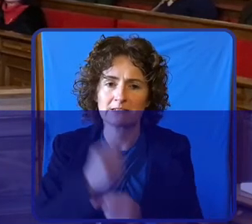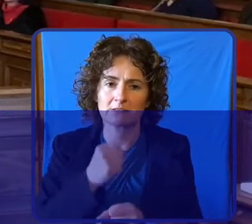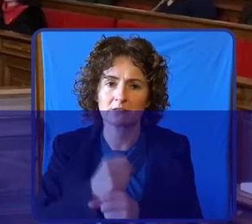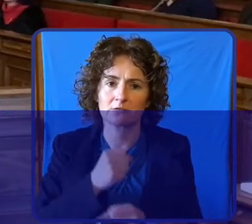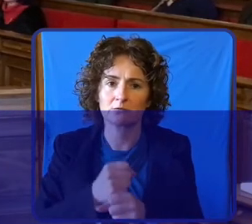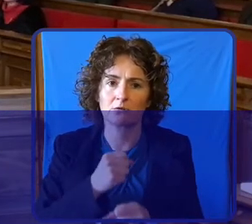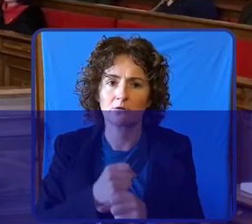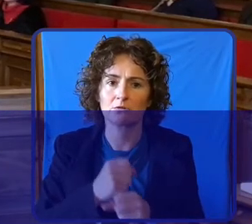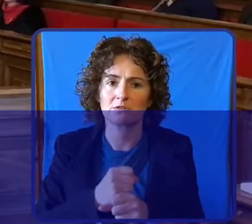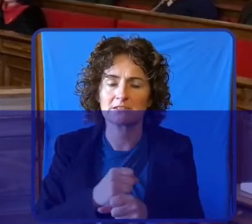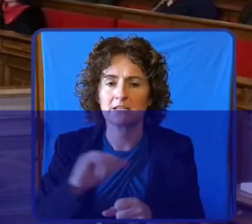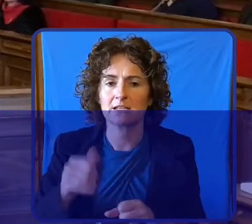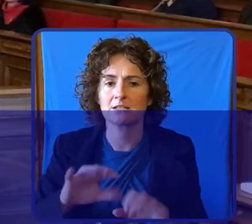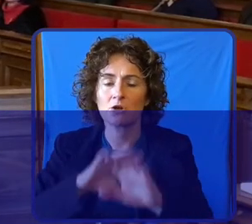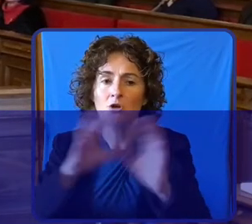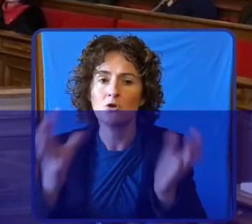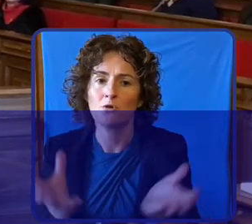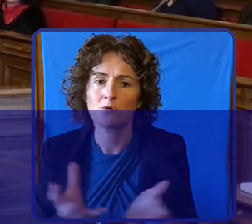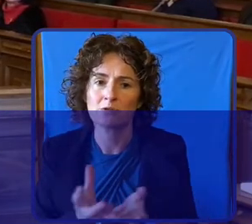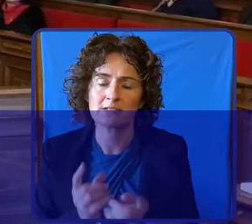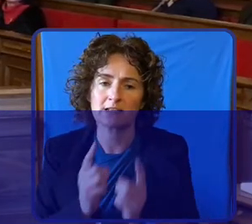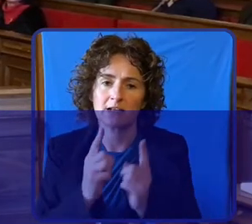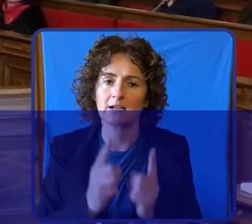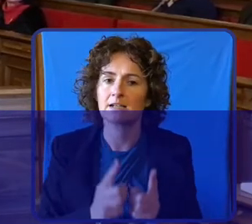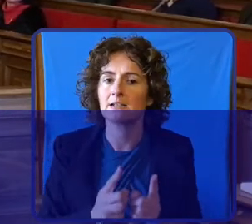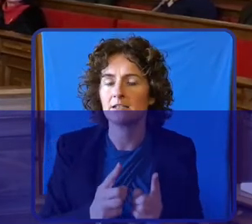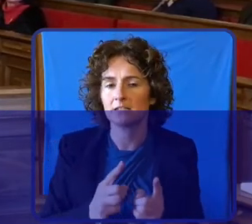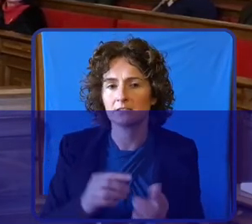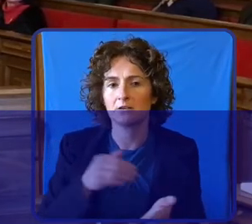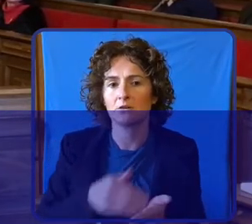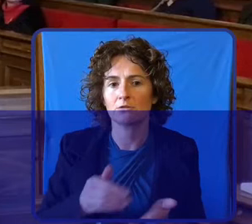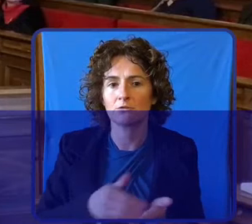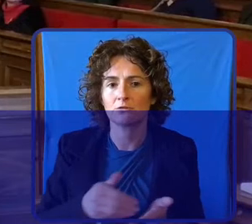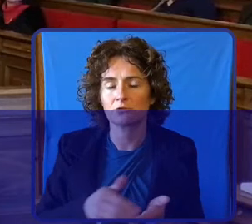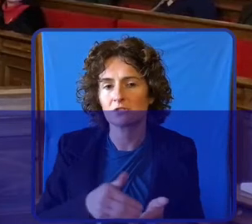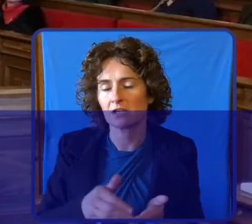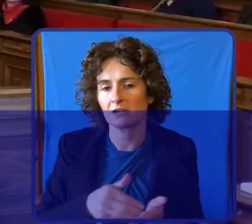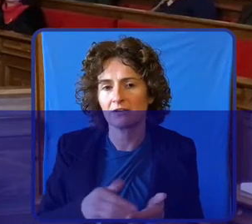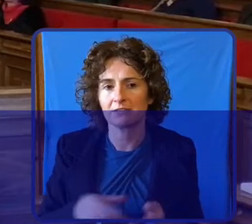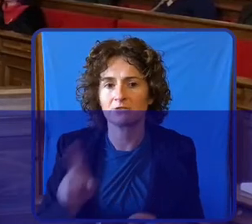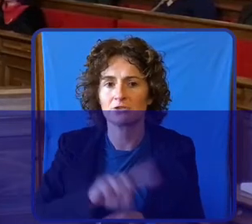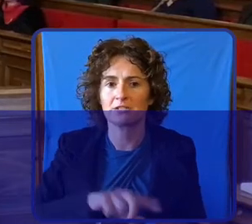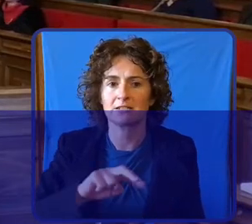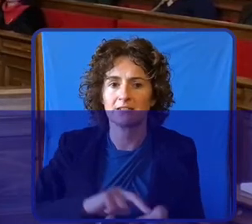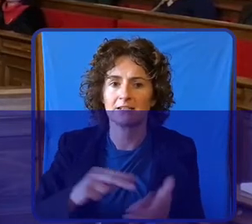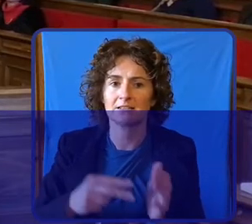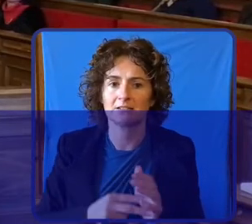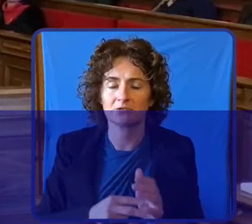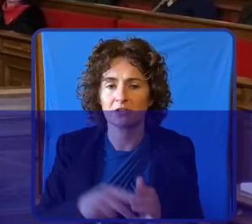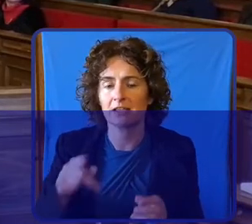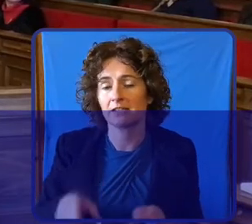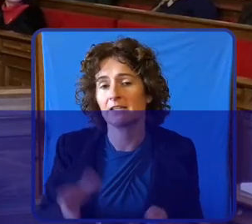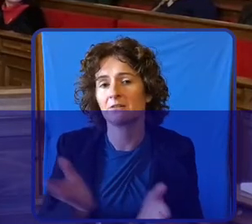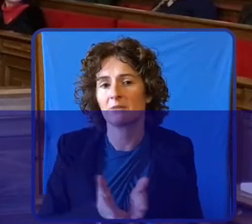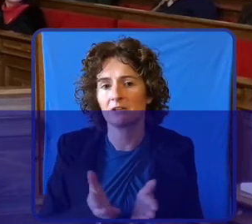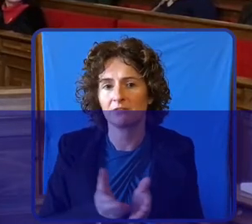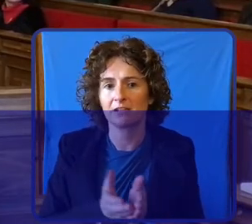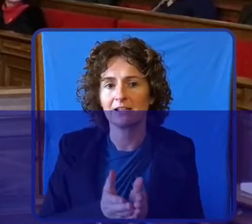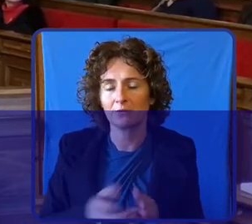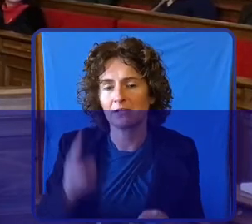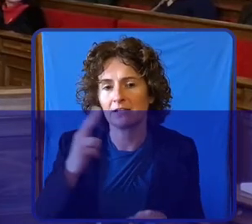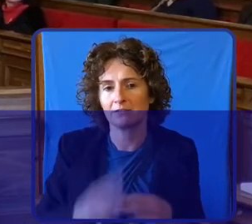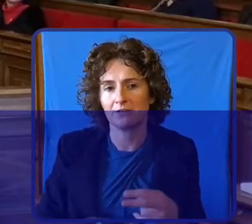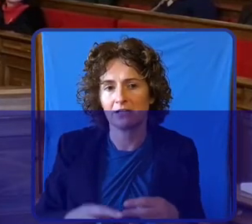és összeállítja a költségvetési rendelet tervezetét. Ennek megfelelően végeztük el a könyvvizsgálatunkat,